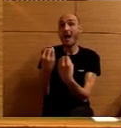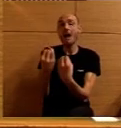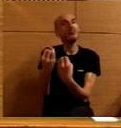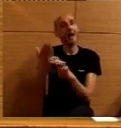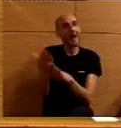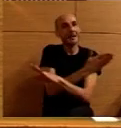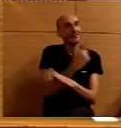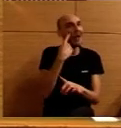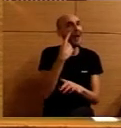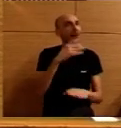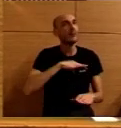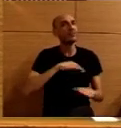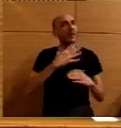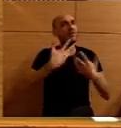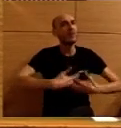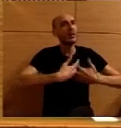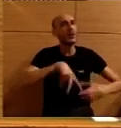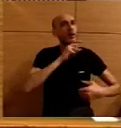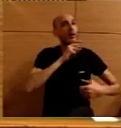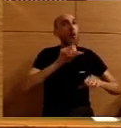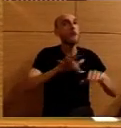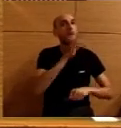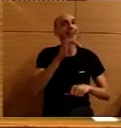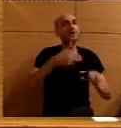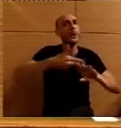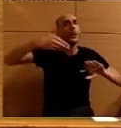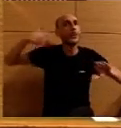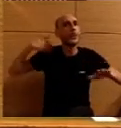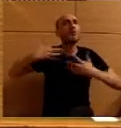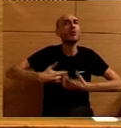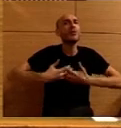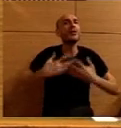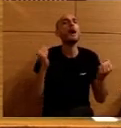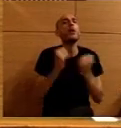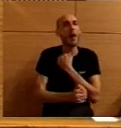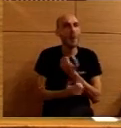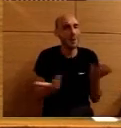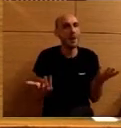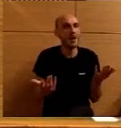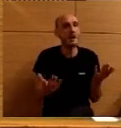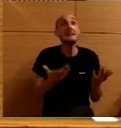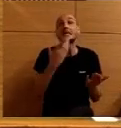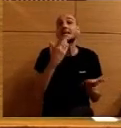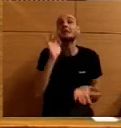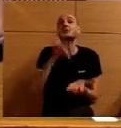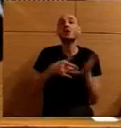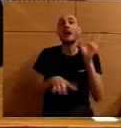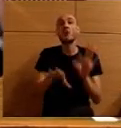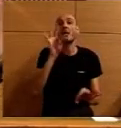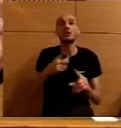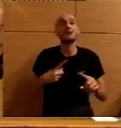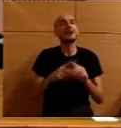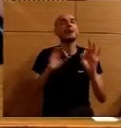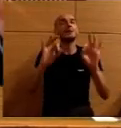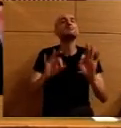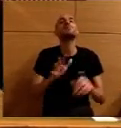casa i com ha funcionat la casa. I sobretot saber que quan se prenen decisions extraordinàries és per algo, perquè és de... i claro,